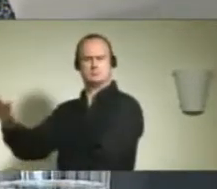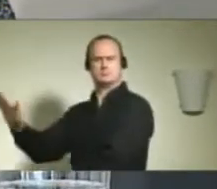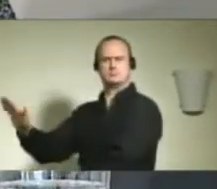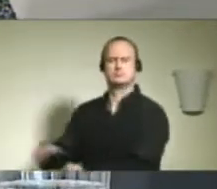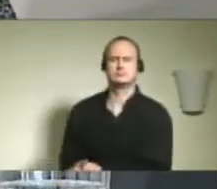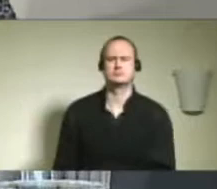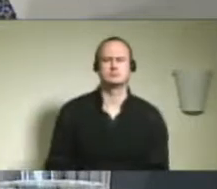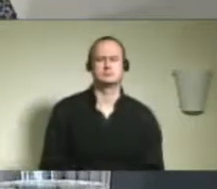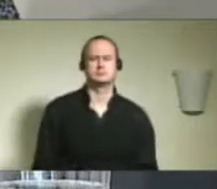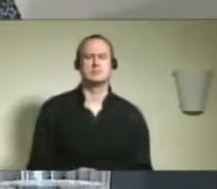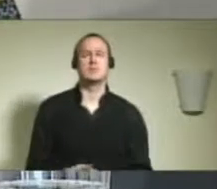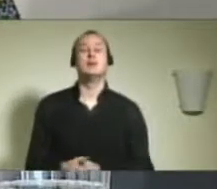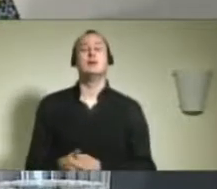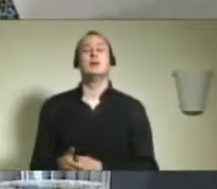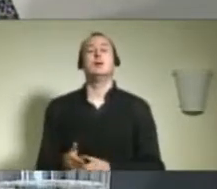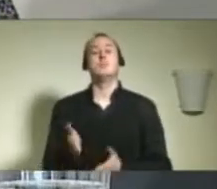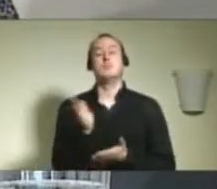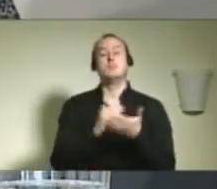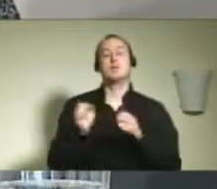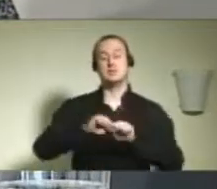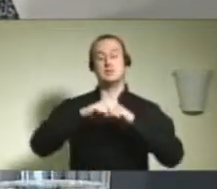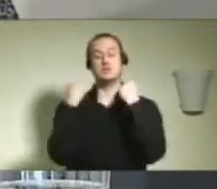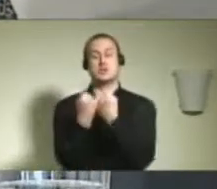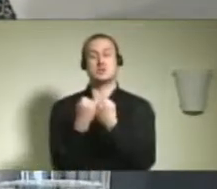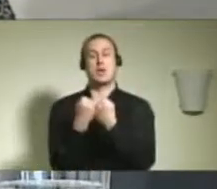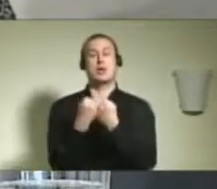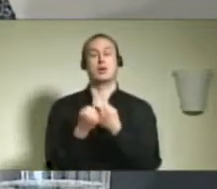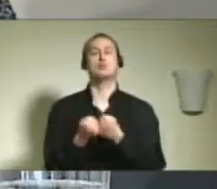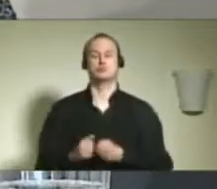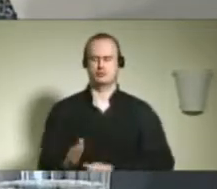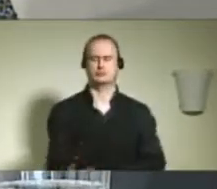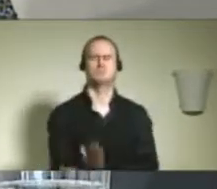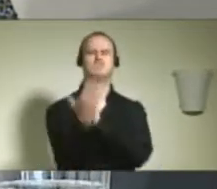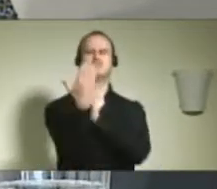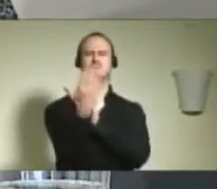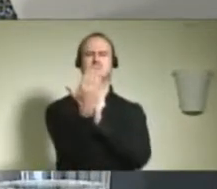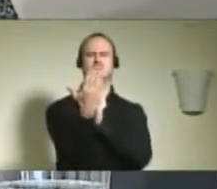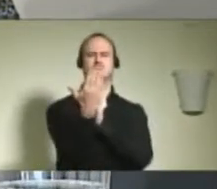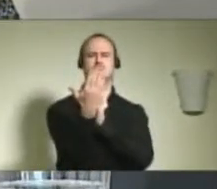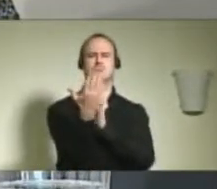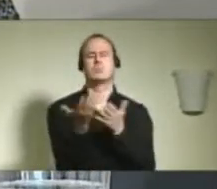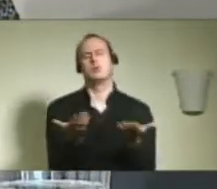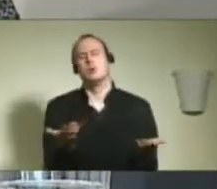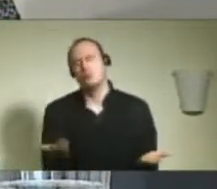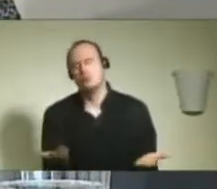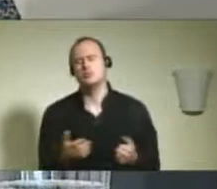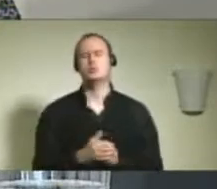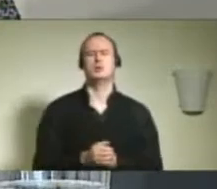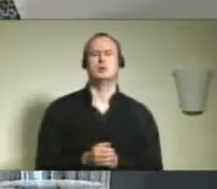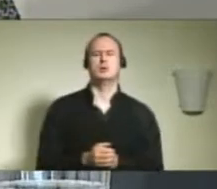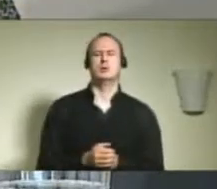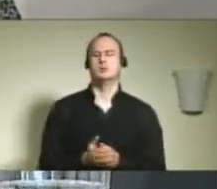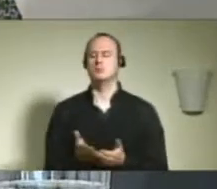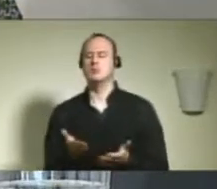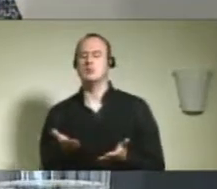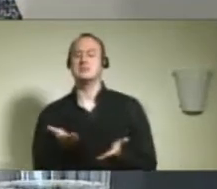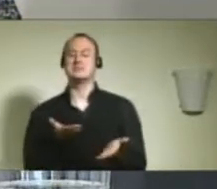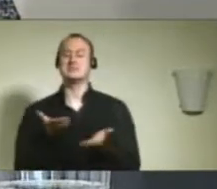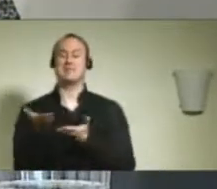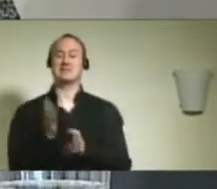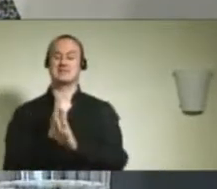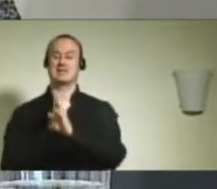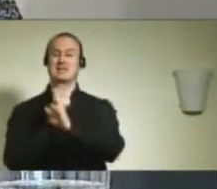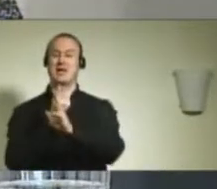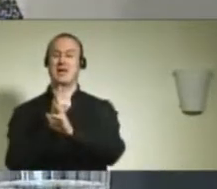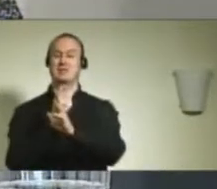le côté social se fait plus au niveau du guichet et au niveau des centres financiers où il y a des services clients qui se sont créés. Il y a des grandes